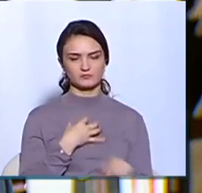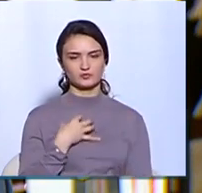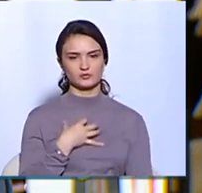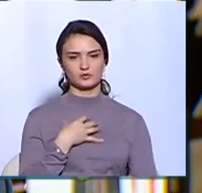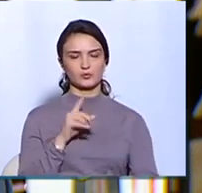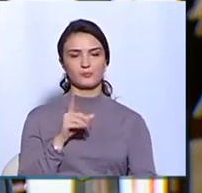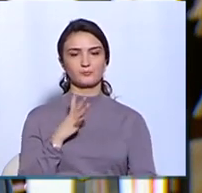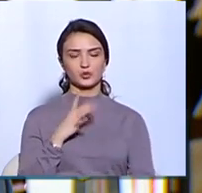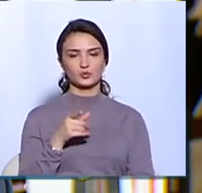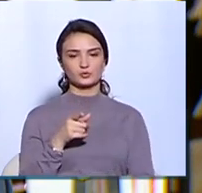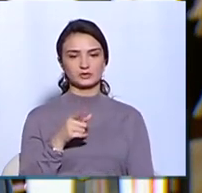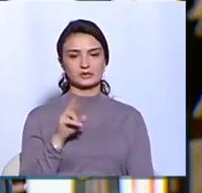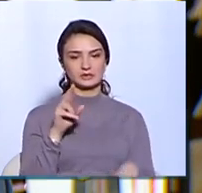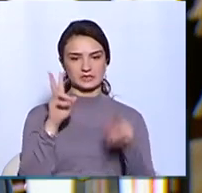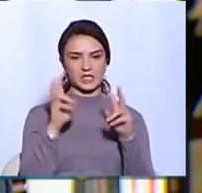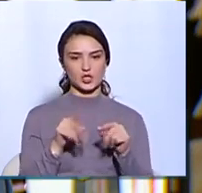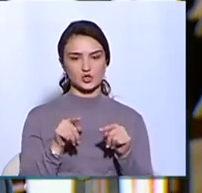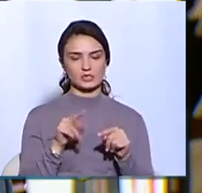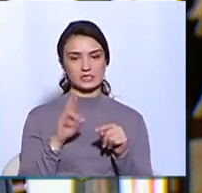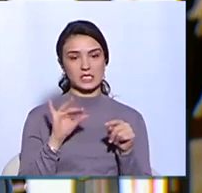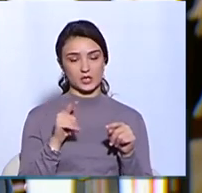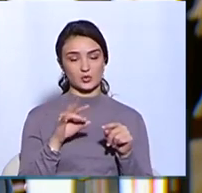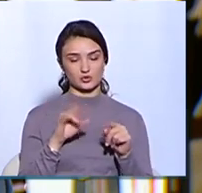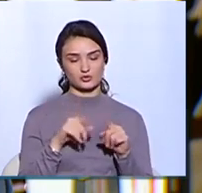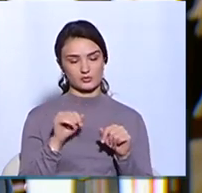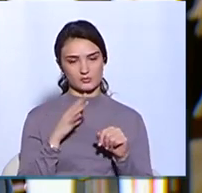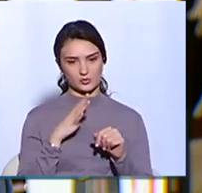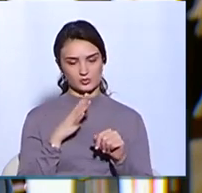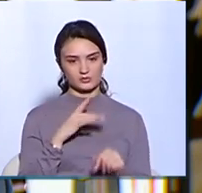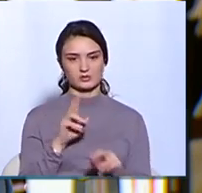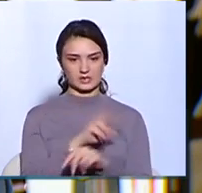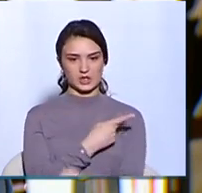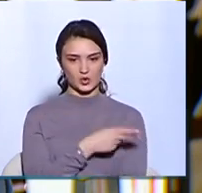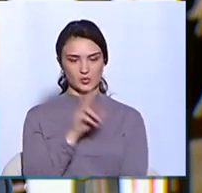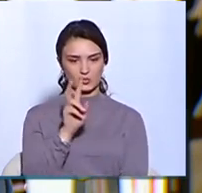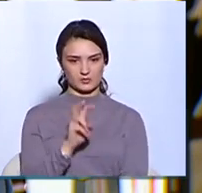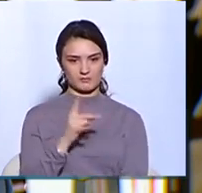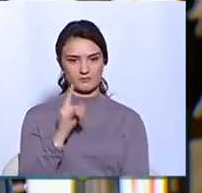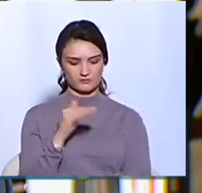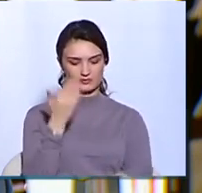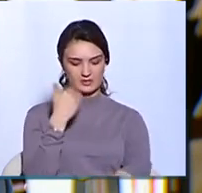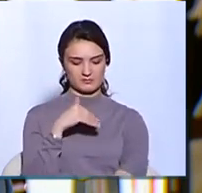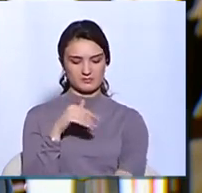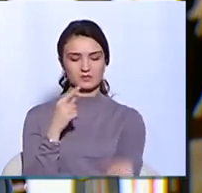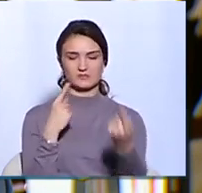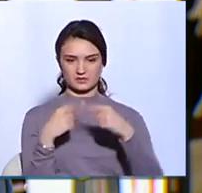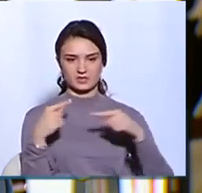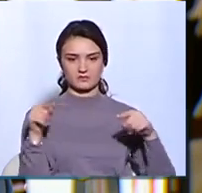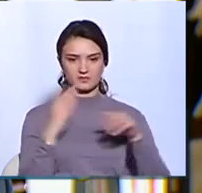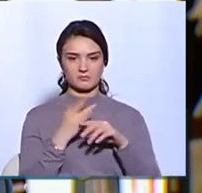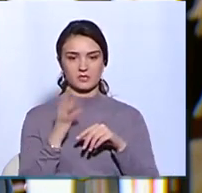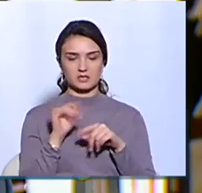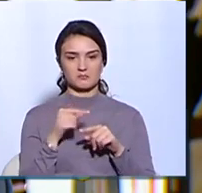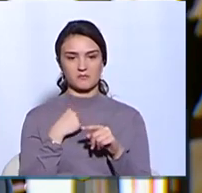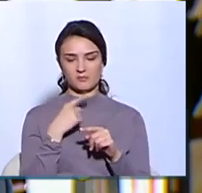მნიშვნელოვანი არის, რომ დადგინდეს დიაგნოზი. დიაგნოზი შეიძლება იყოს კლინიკური, თქვა ბავშთა ეპილეფსია, სხვადასხვა ქვეტიპებია, მაგრამ